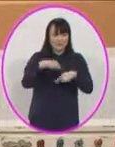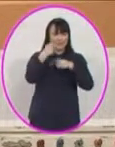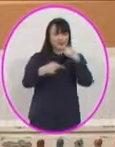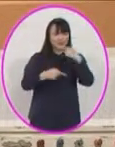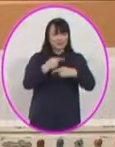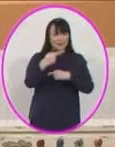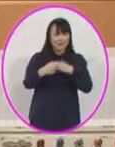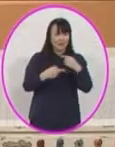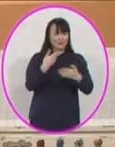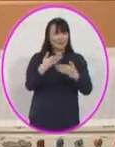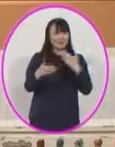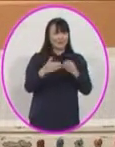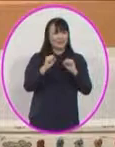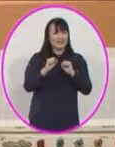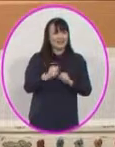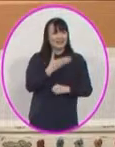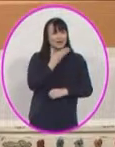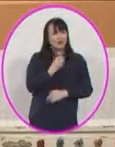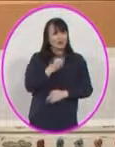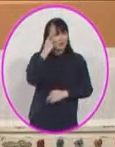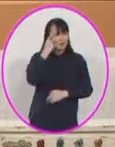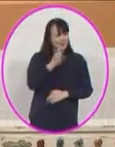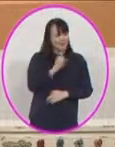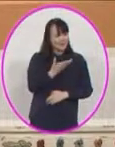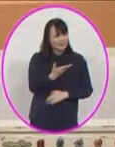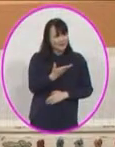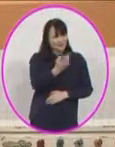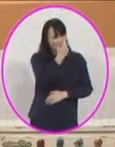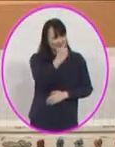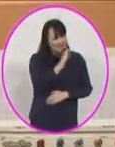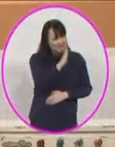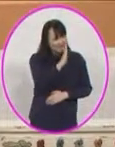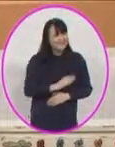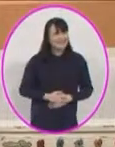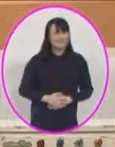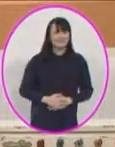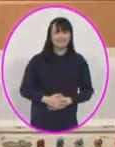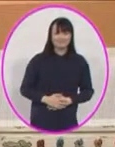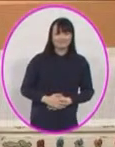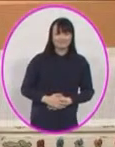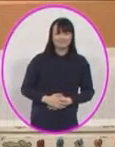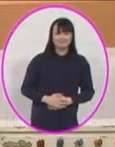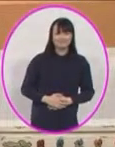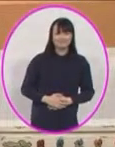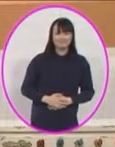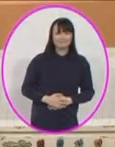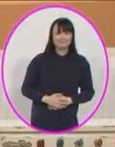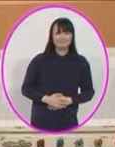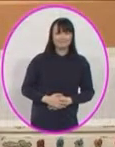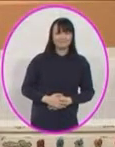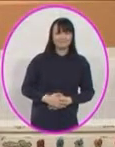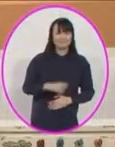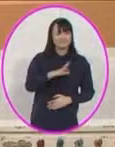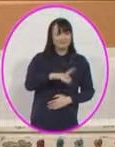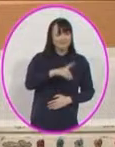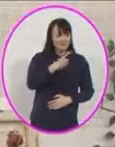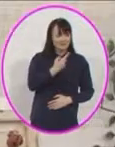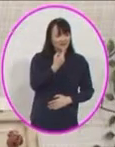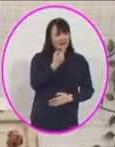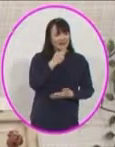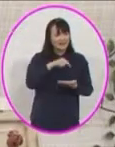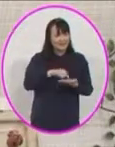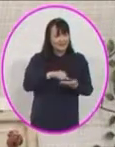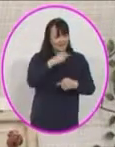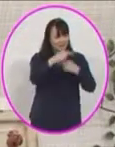件私もなんですけどしてみたいなと思うんですがいかがでしょうかいいですか少しあっはいアーマーまず簡単なところからあ